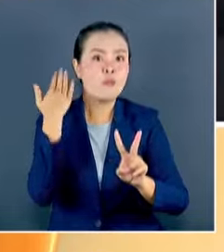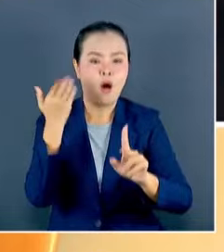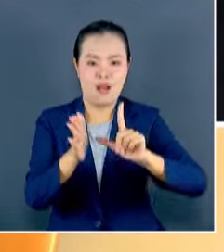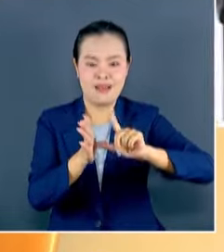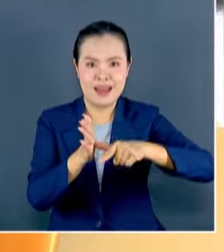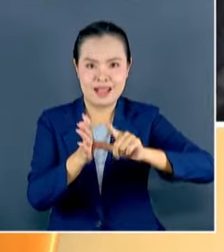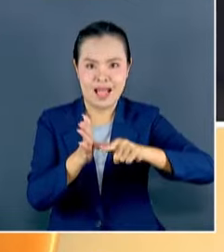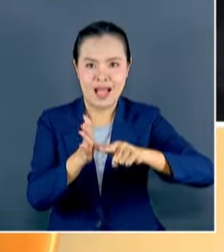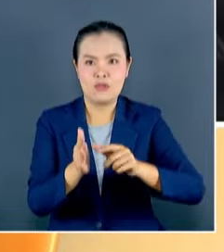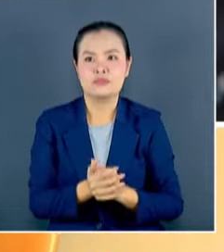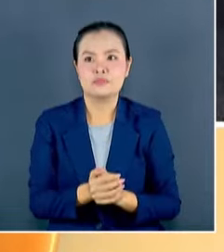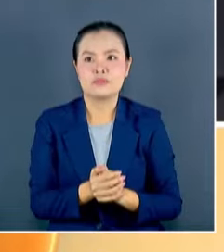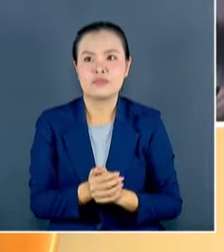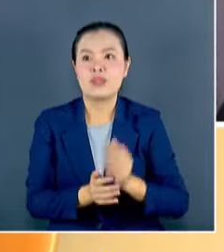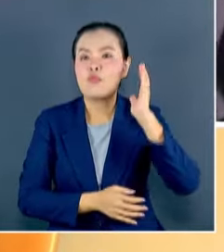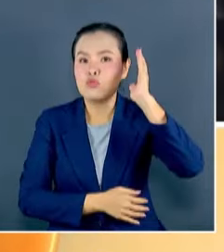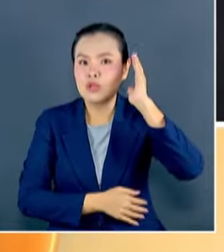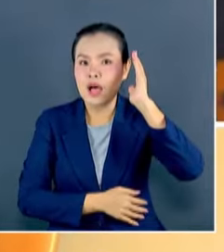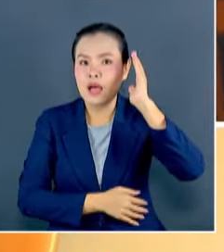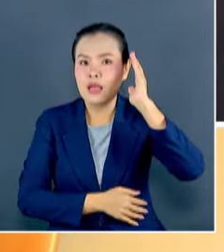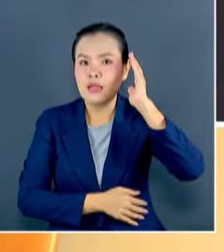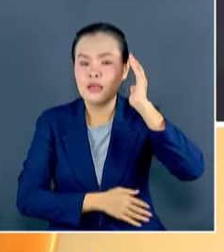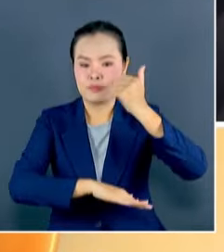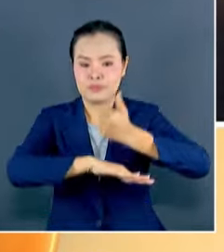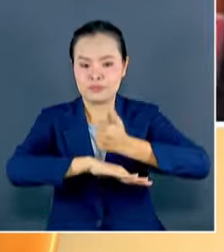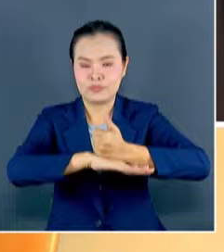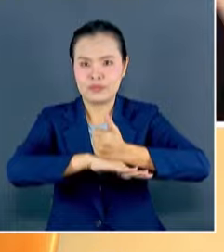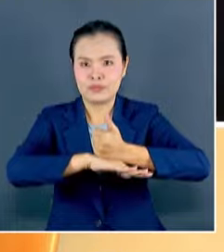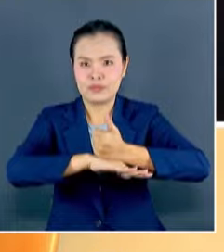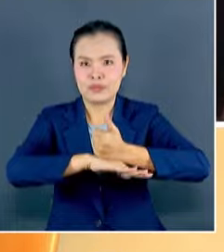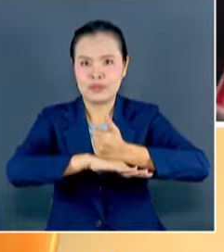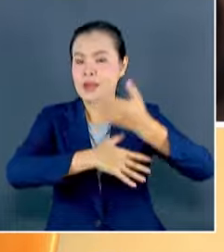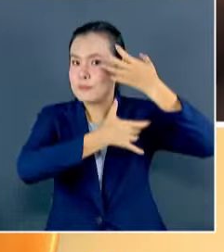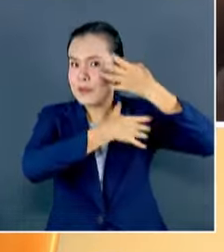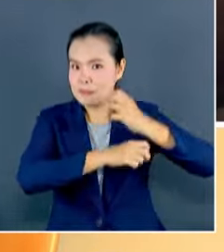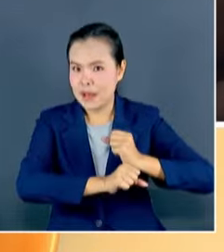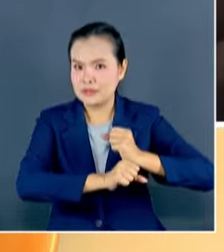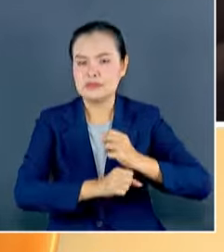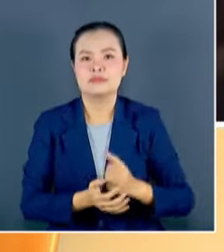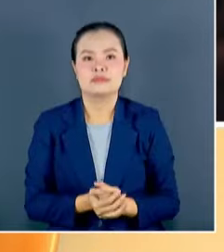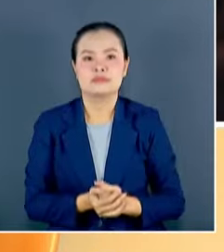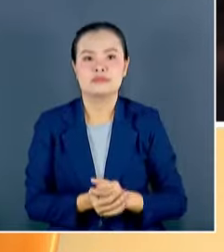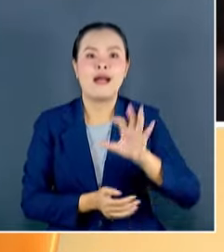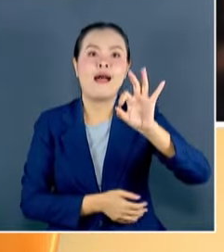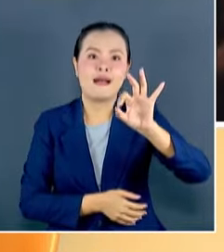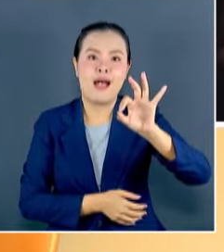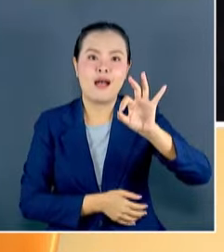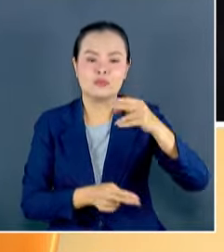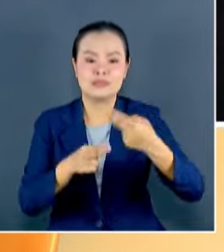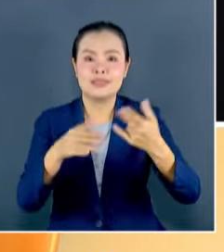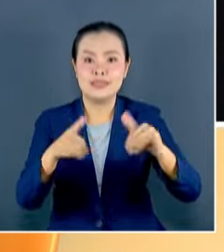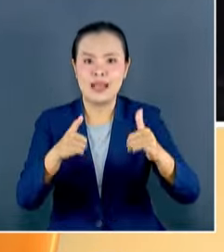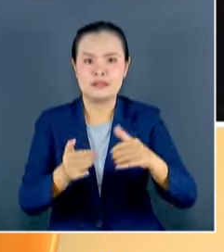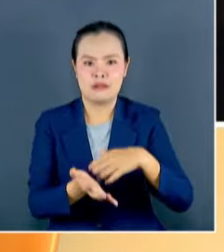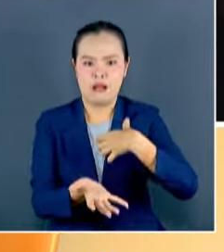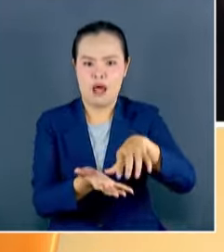ขาของเสี่ยต่อก็คือนายเฉลิมชัยศรีอ่อนเนี่ยนะฮะปัจจุบันเป็นหัวหน้าพรรคประชาธิปัตย ์ ส่วนเฮียเก้าค่ะนายอัจฉริยะออกมาเ